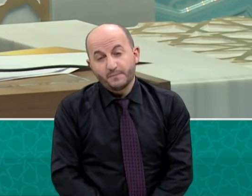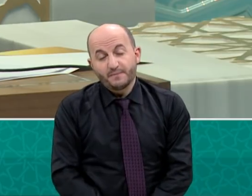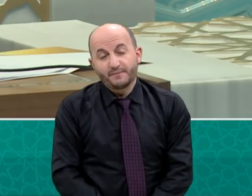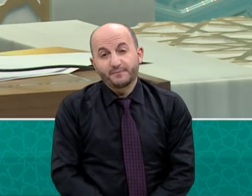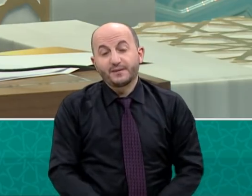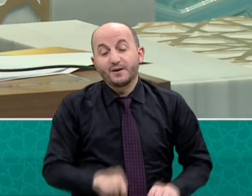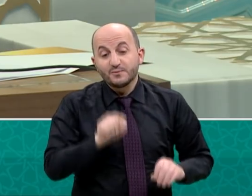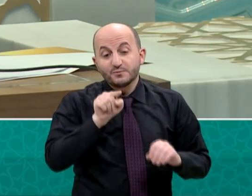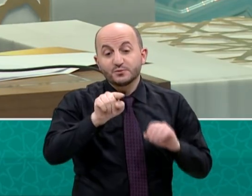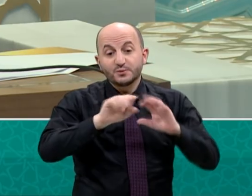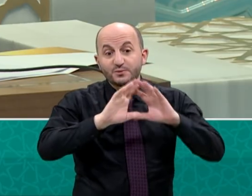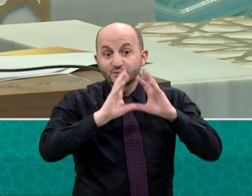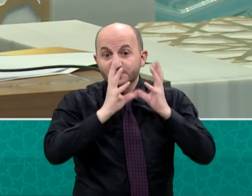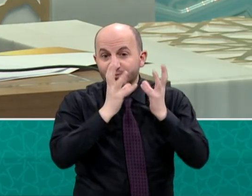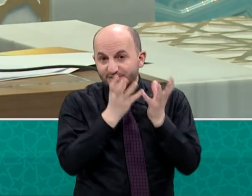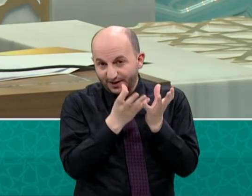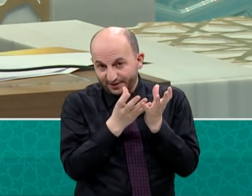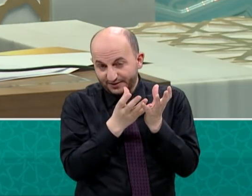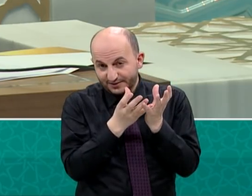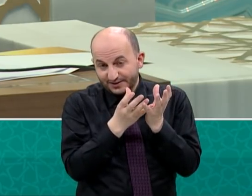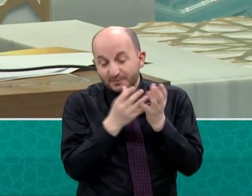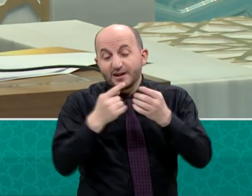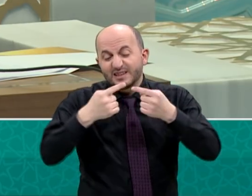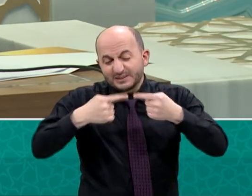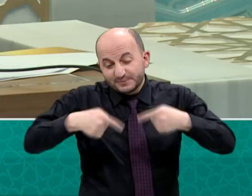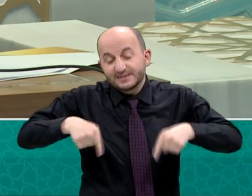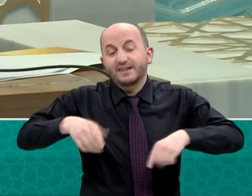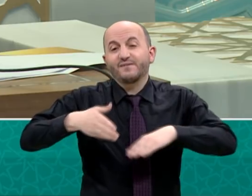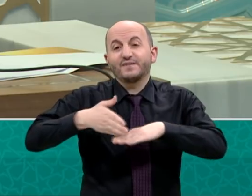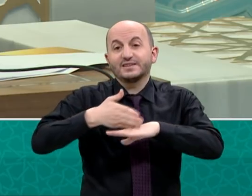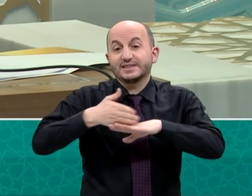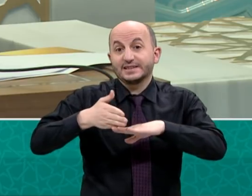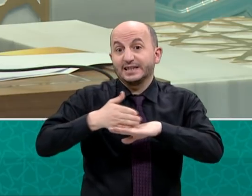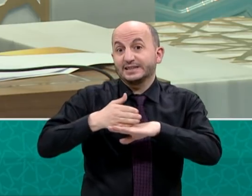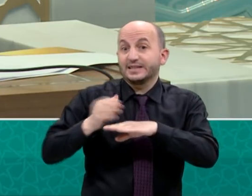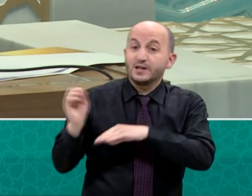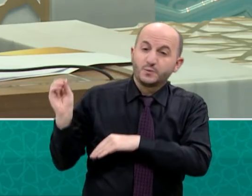bu dünyaya bir imtihan vesilesiyle göndermiş.